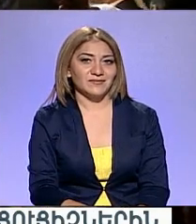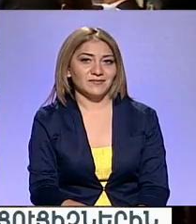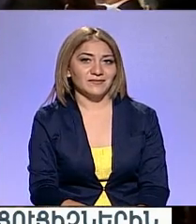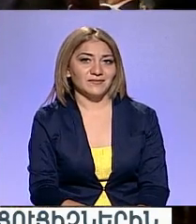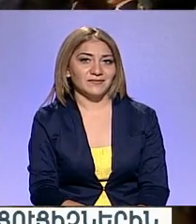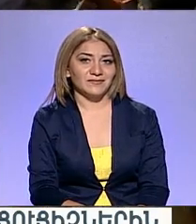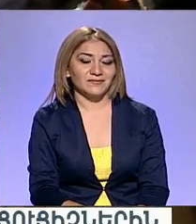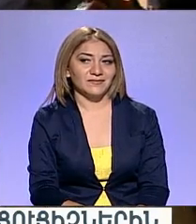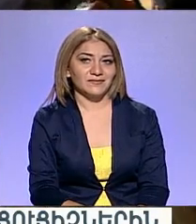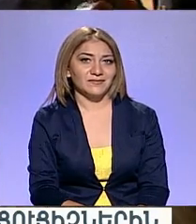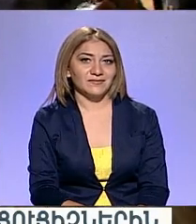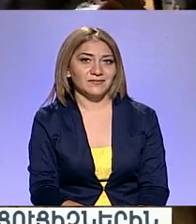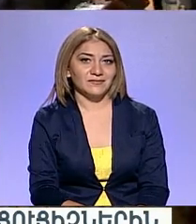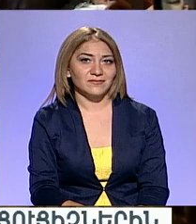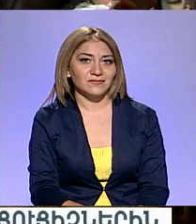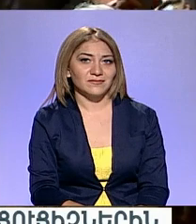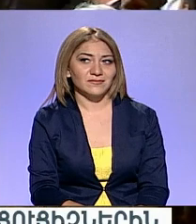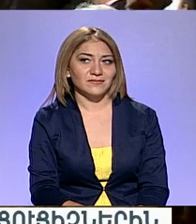Կանչում է